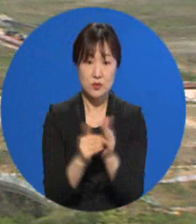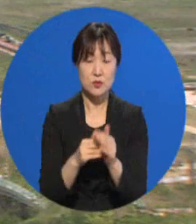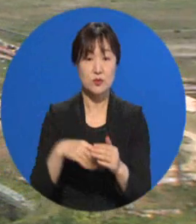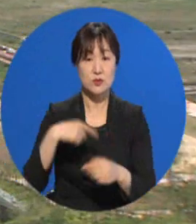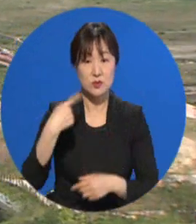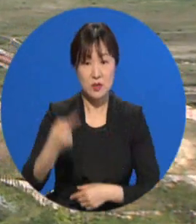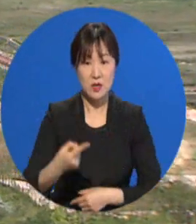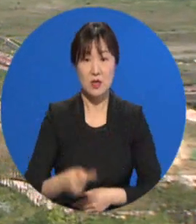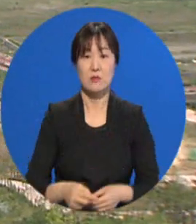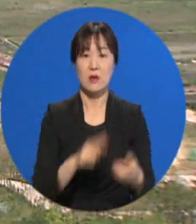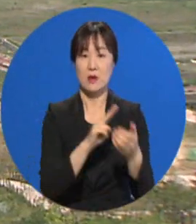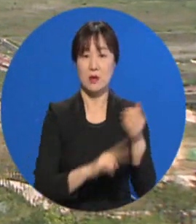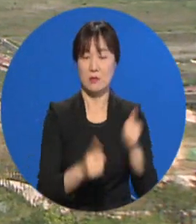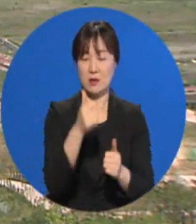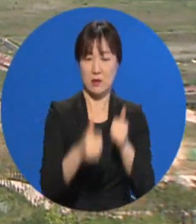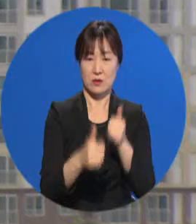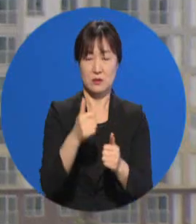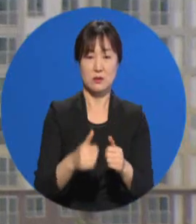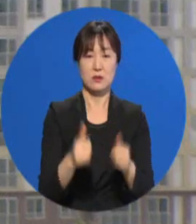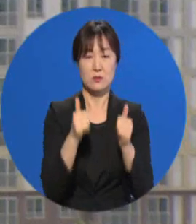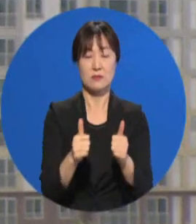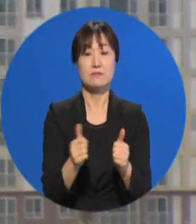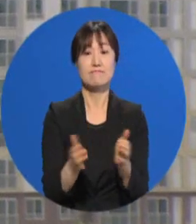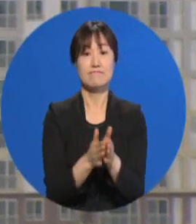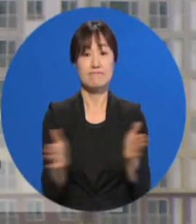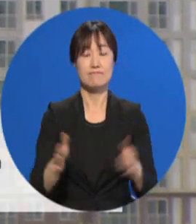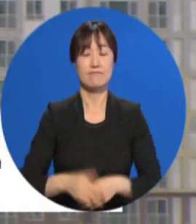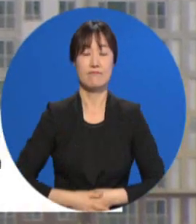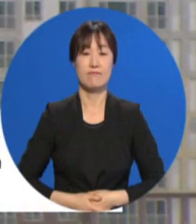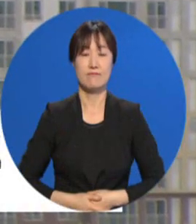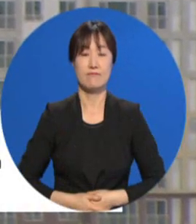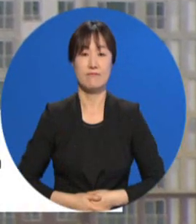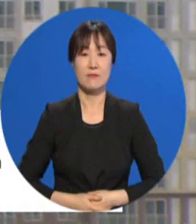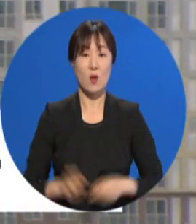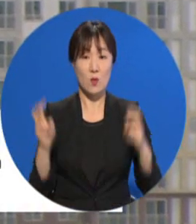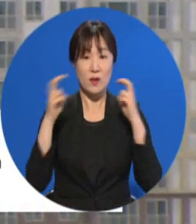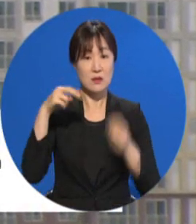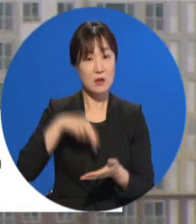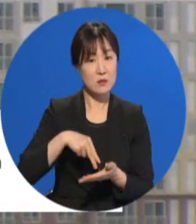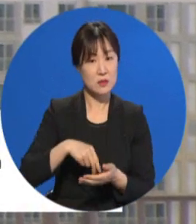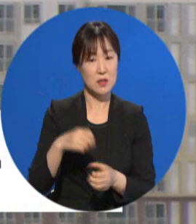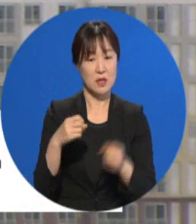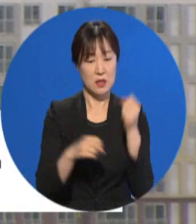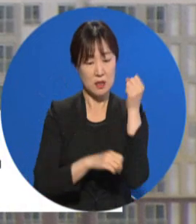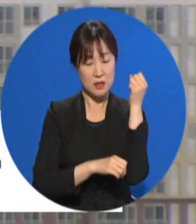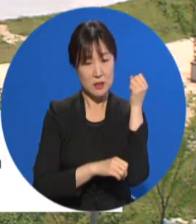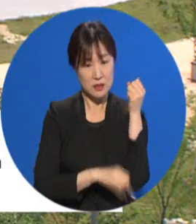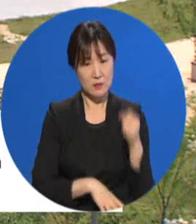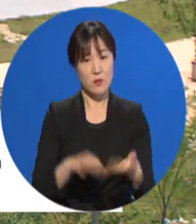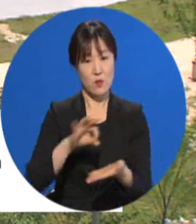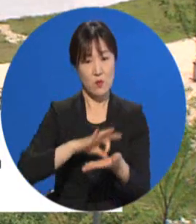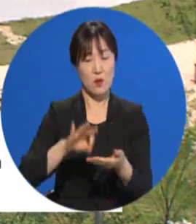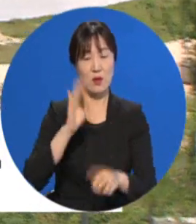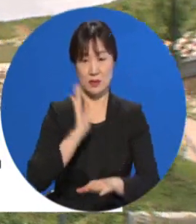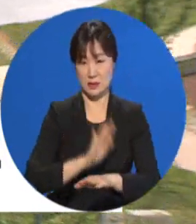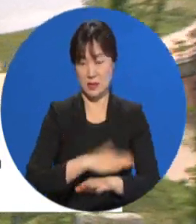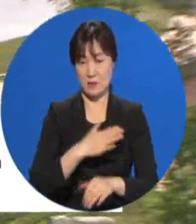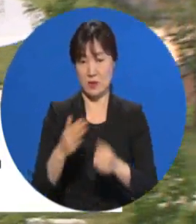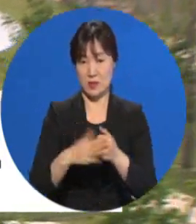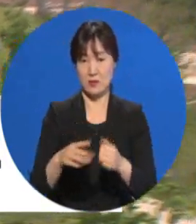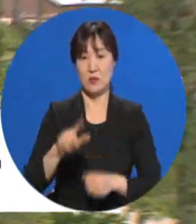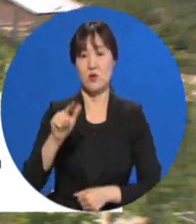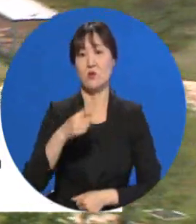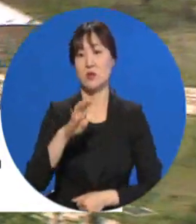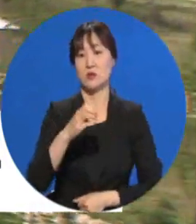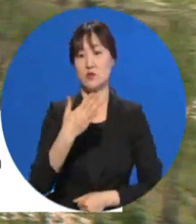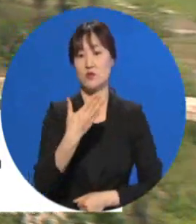법적 분쟁까지 이어지고 있습니다. 개발업체 측은 조성 원가가 잘못 산정돼 분양대금 634억 원을